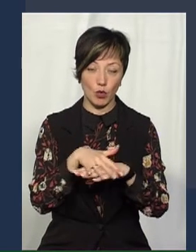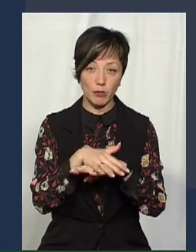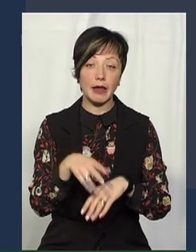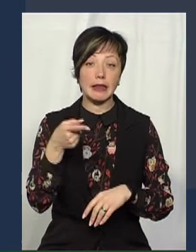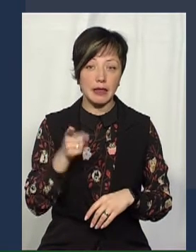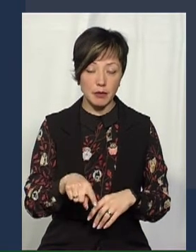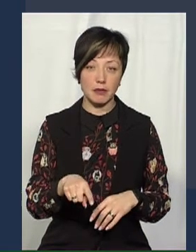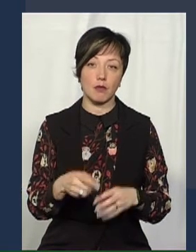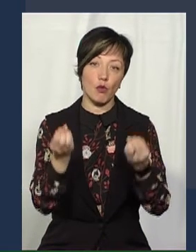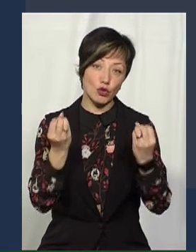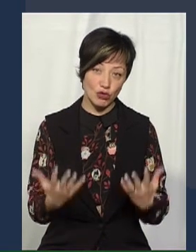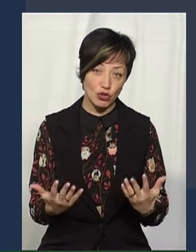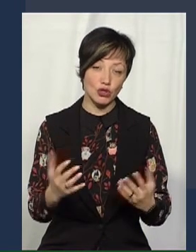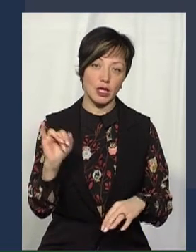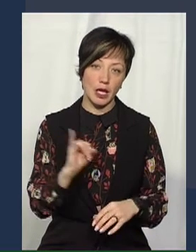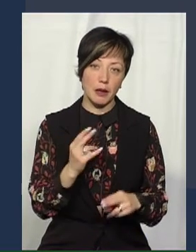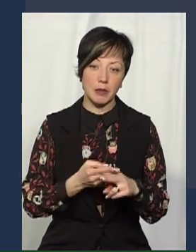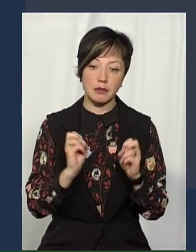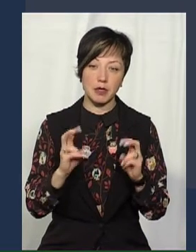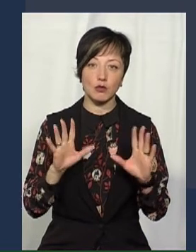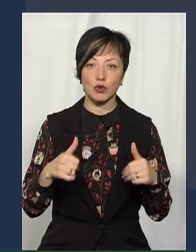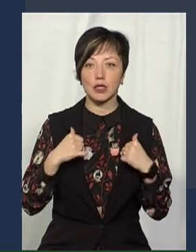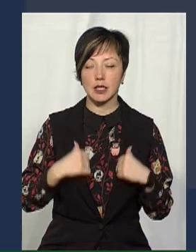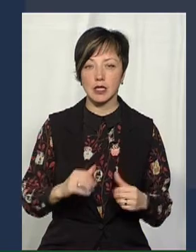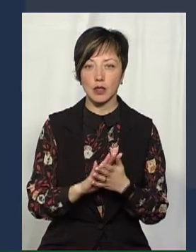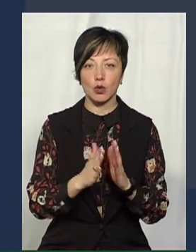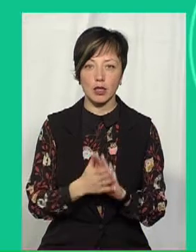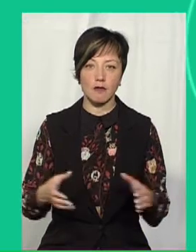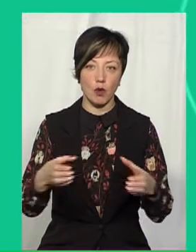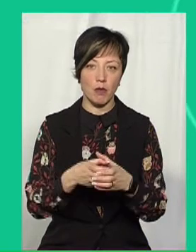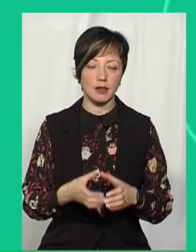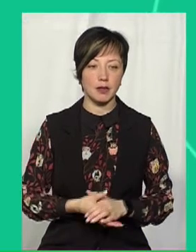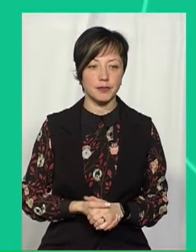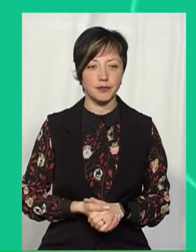тим простіша і безпечніша в них буде ситуація в громаді.